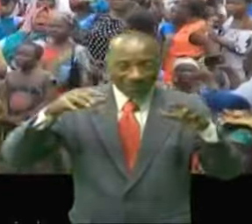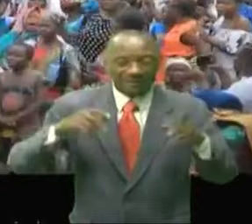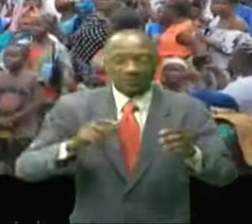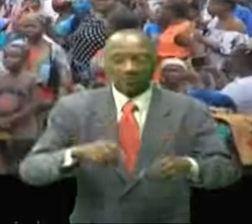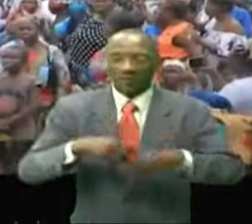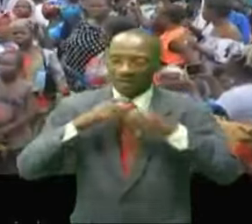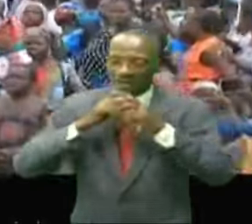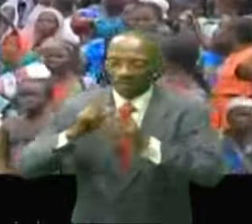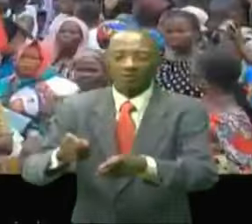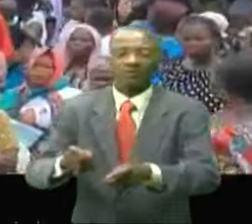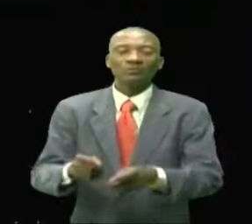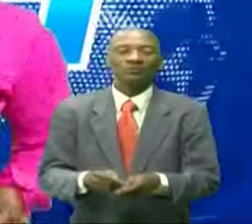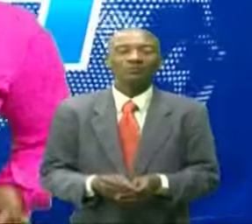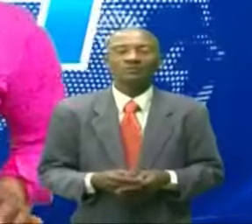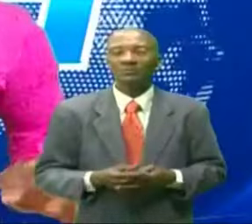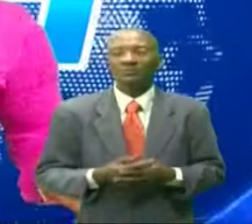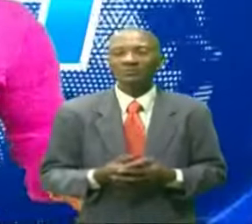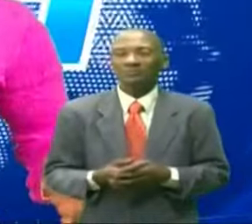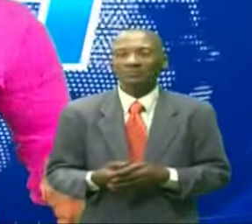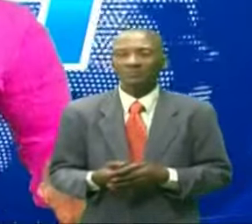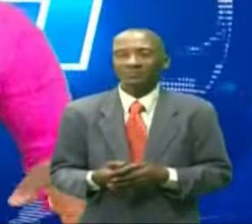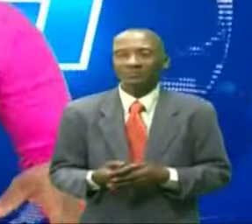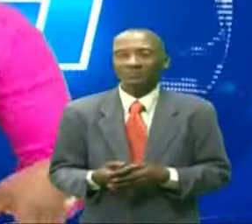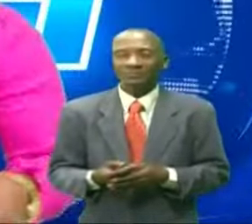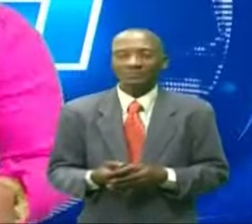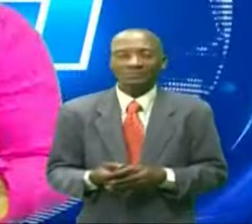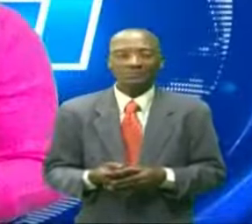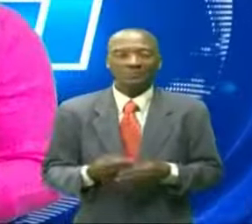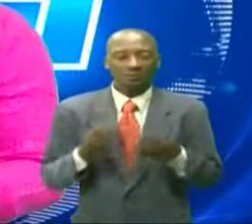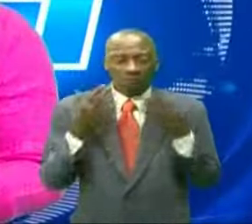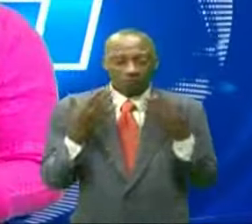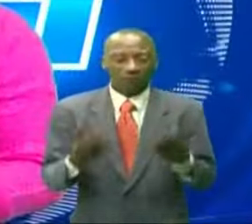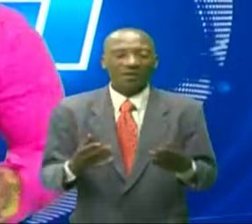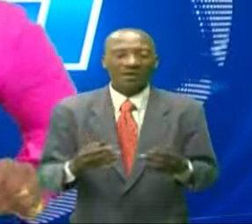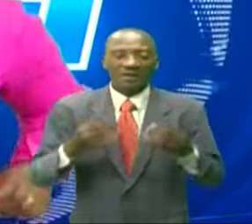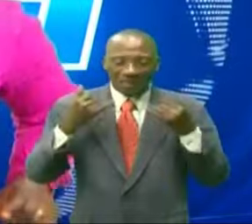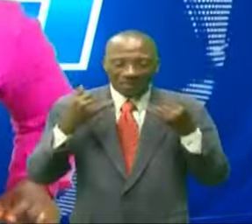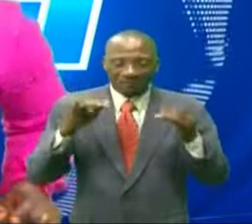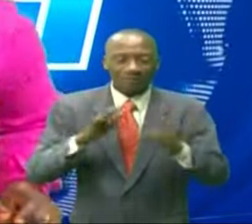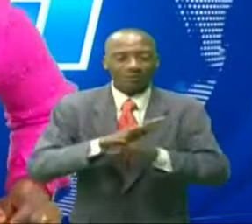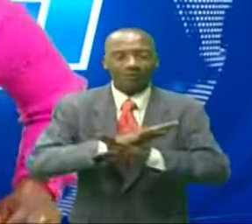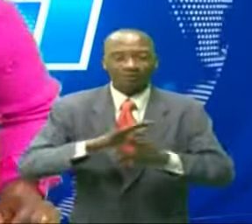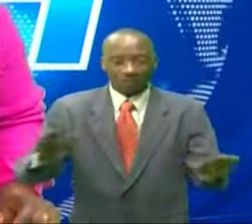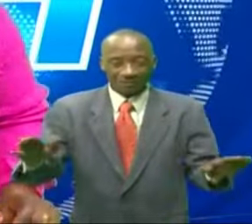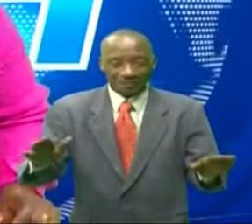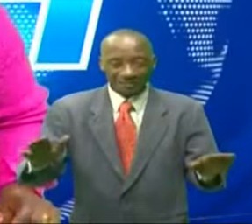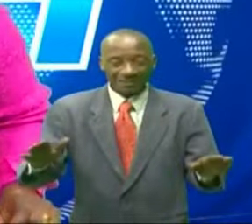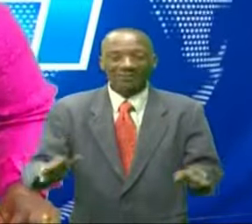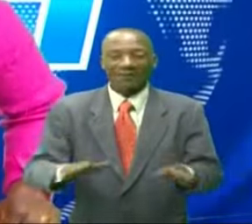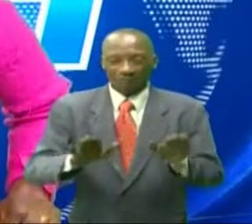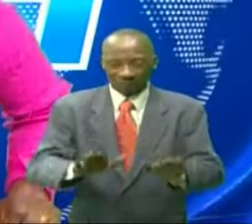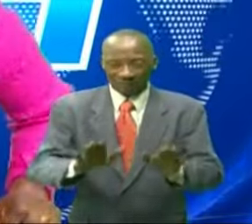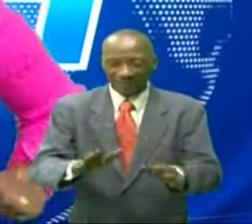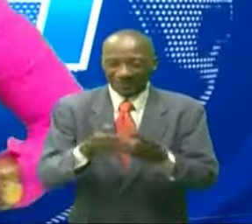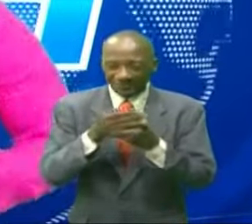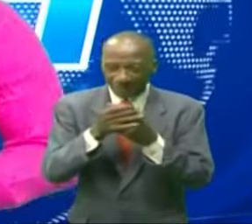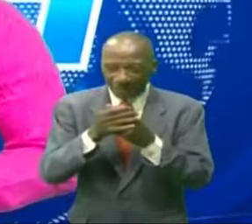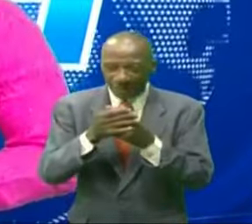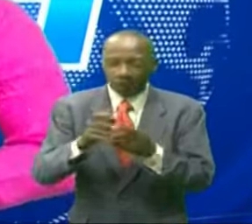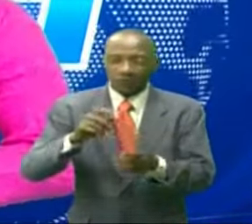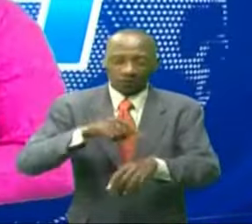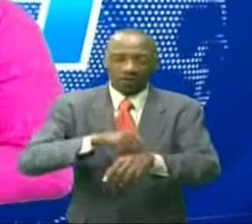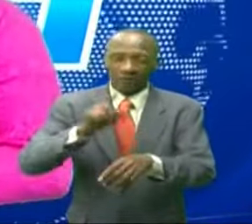à travers Kinshasa. On est fini pour 19h, mais l'actualité reste en continu sur nos antennes.